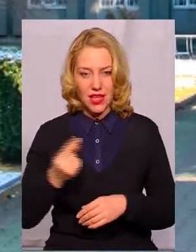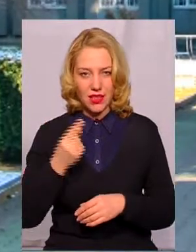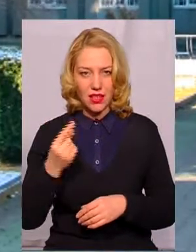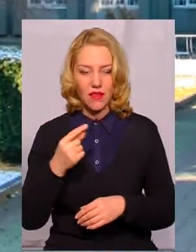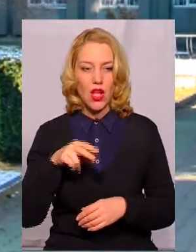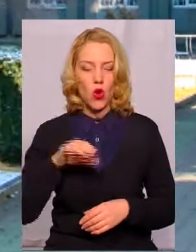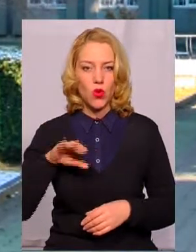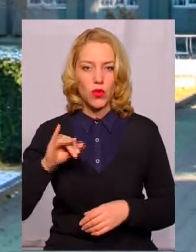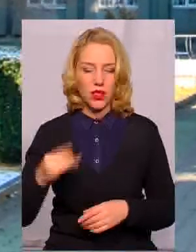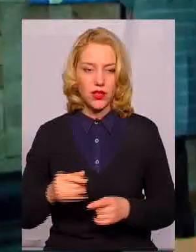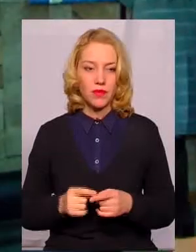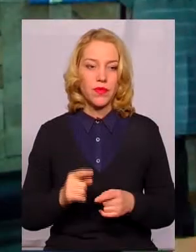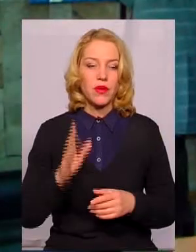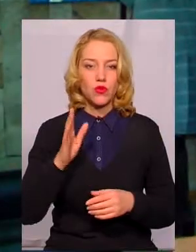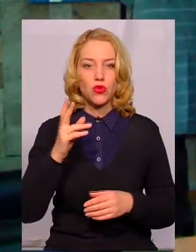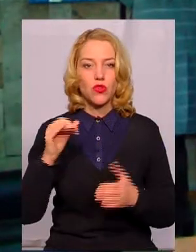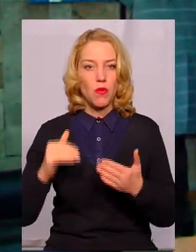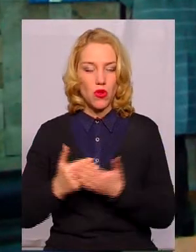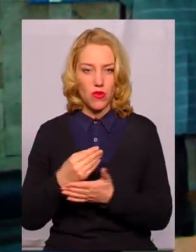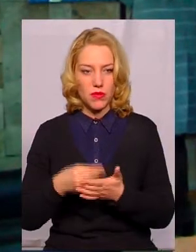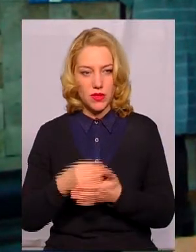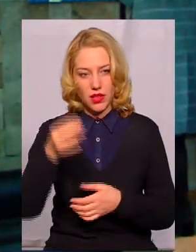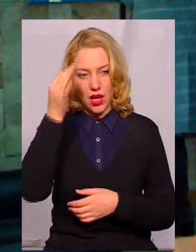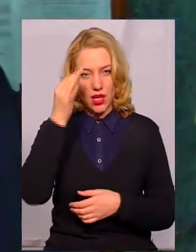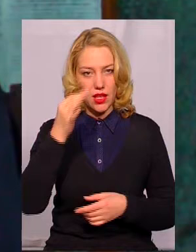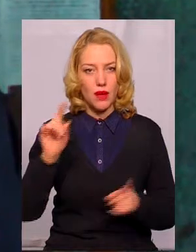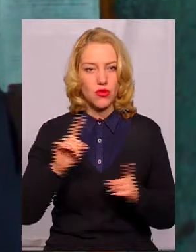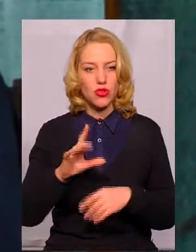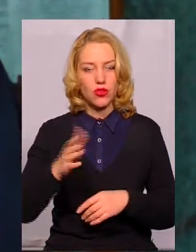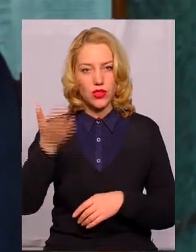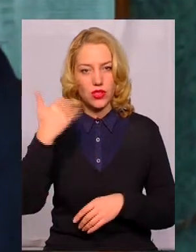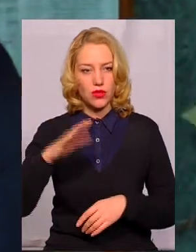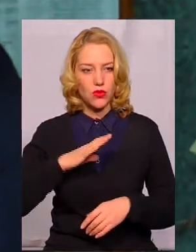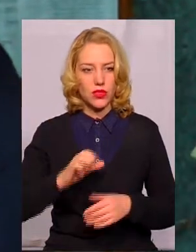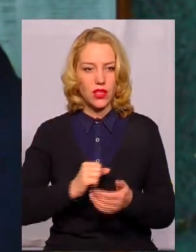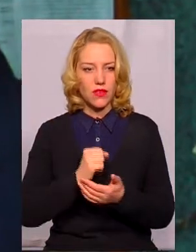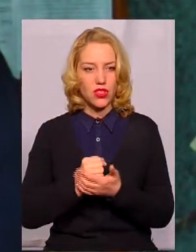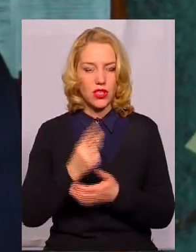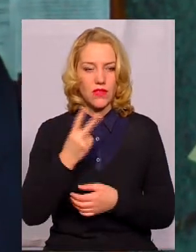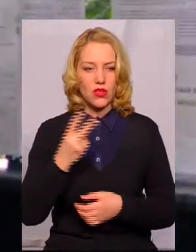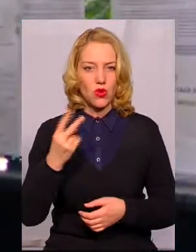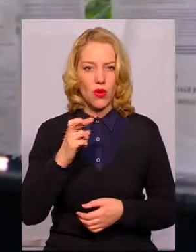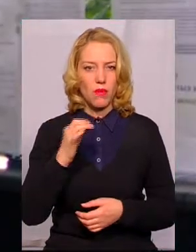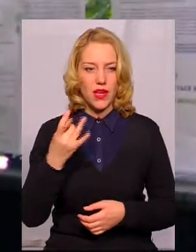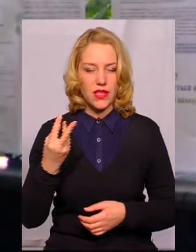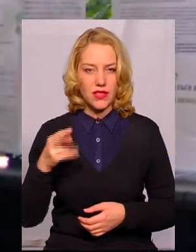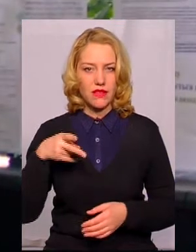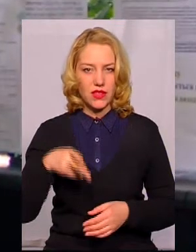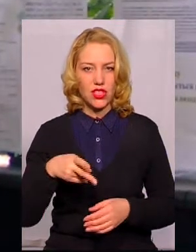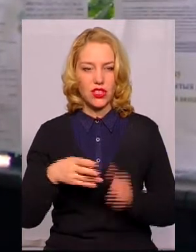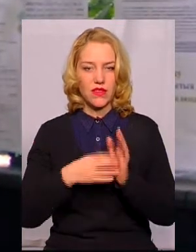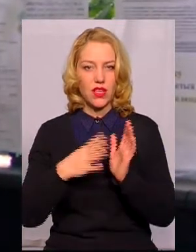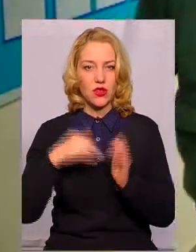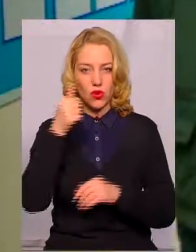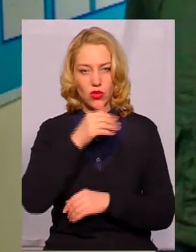попередні тарифи на послуги комунального підприємства «Хмельницькводоканал» були затверджені 22 вересня 2019 року і